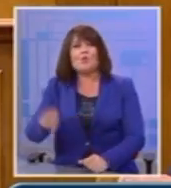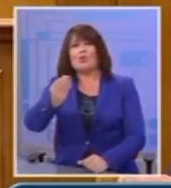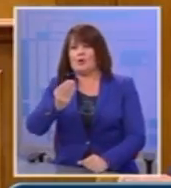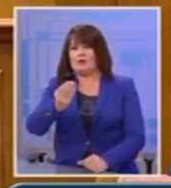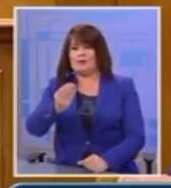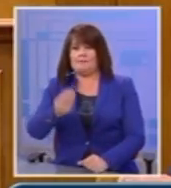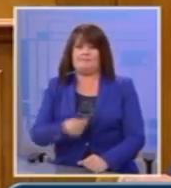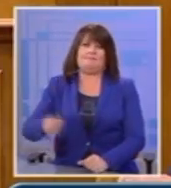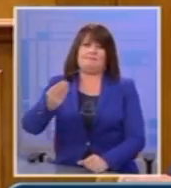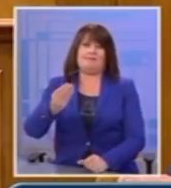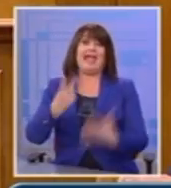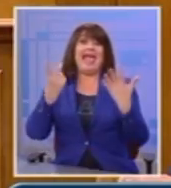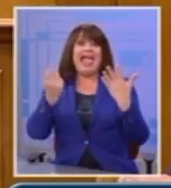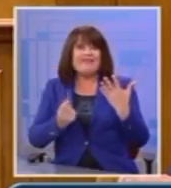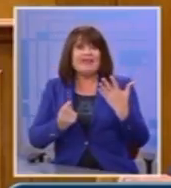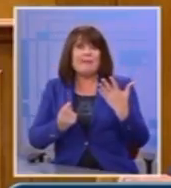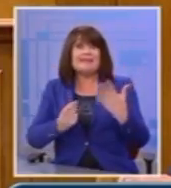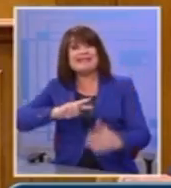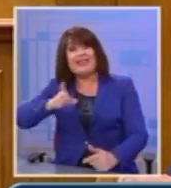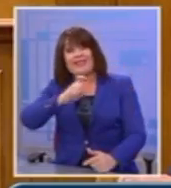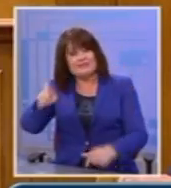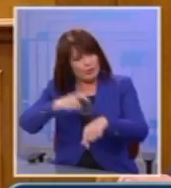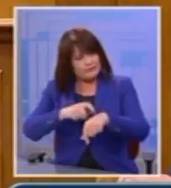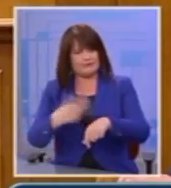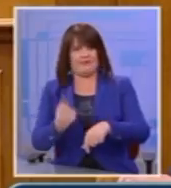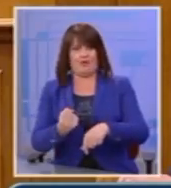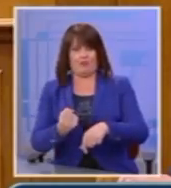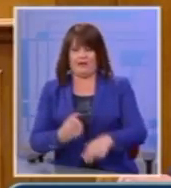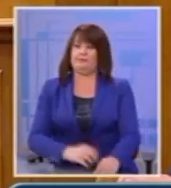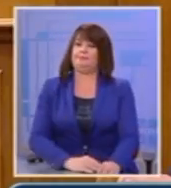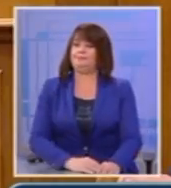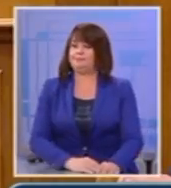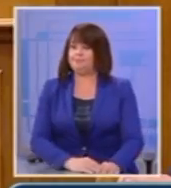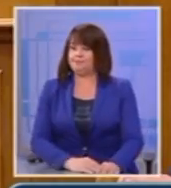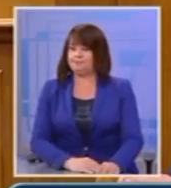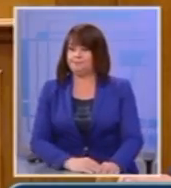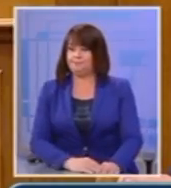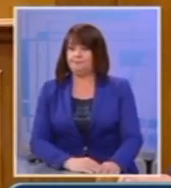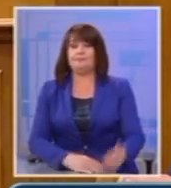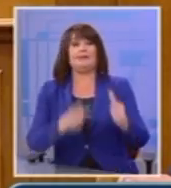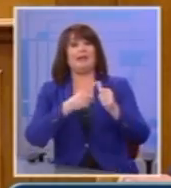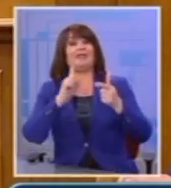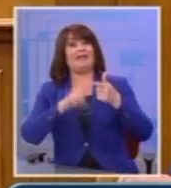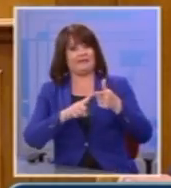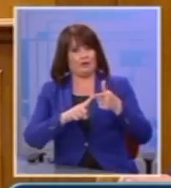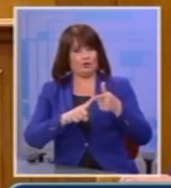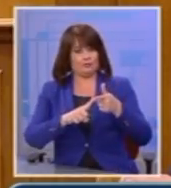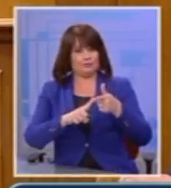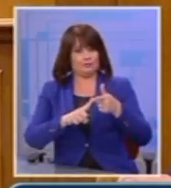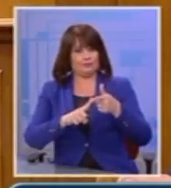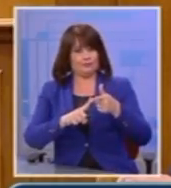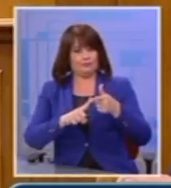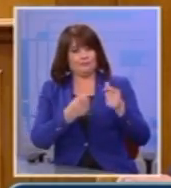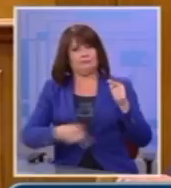υπερπολαπλάσια των 7,5 περίπου δις που έχουμε τώρα. Και δεύτερον, ο